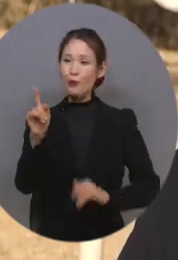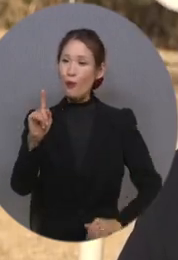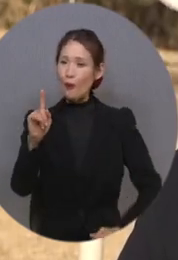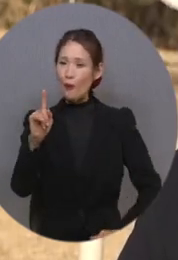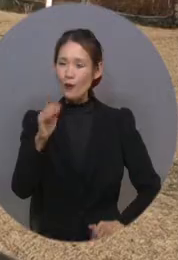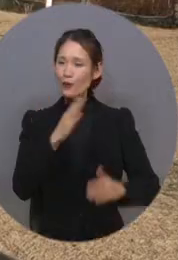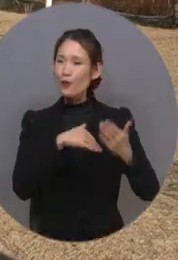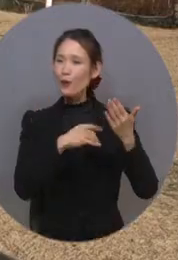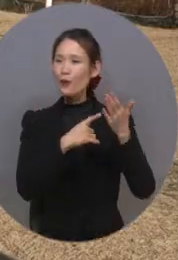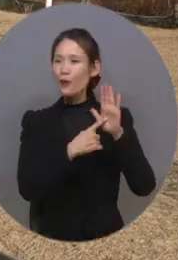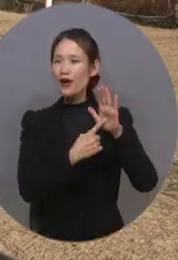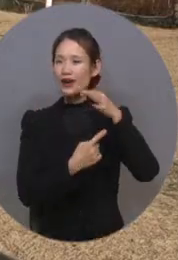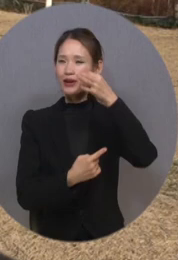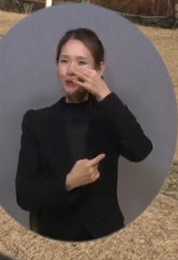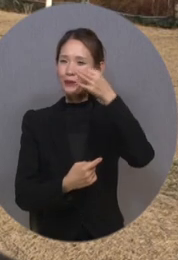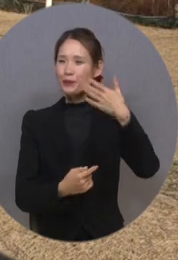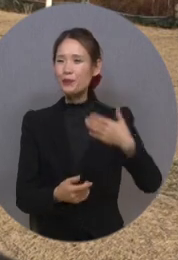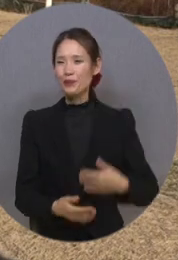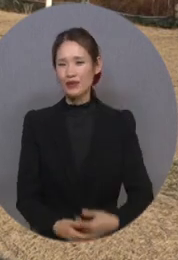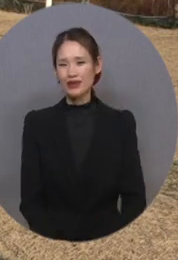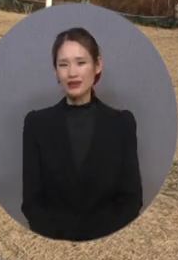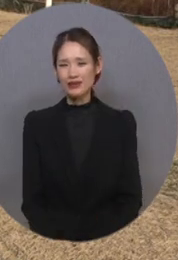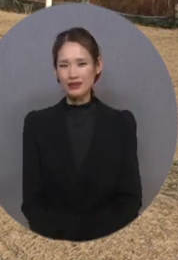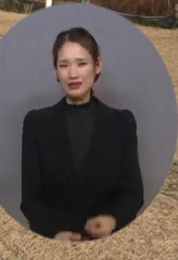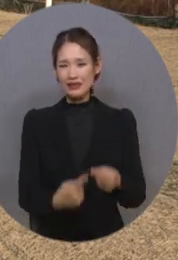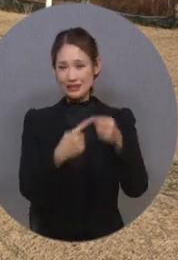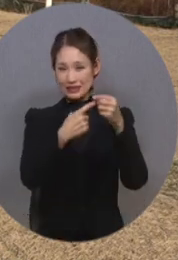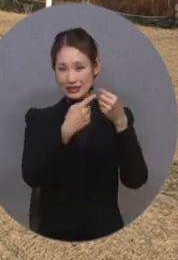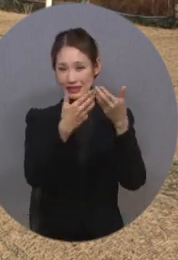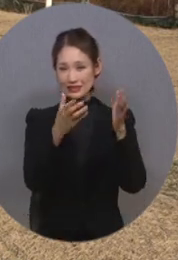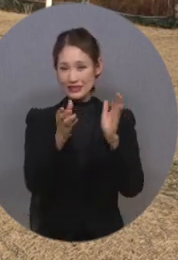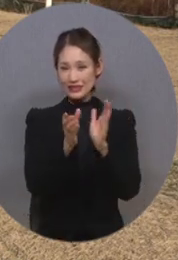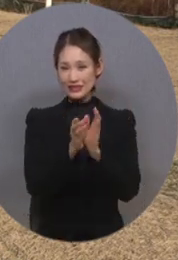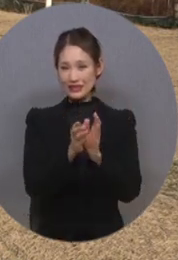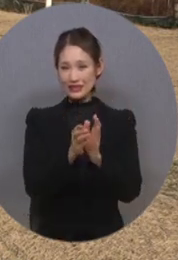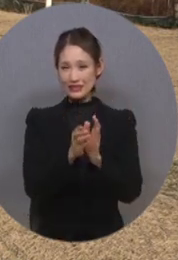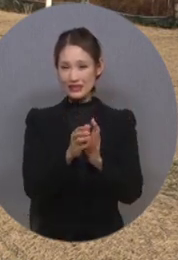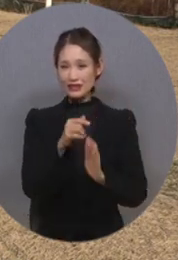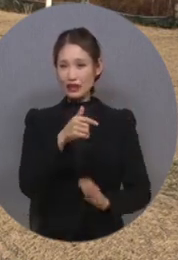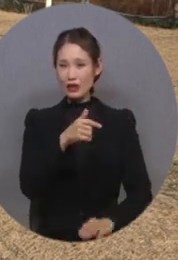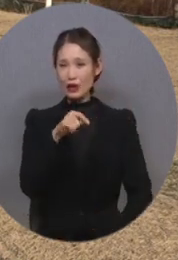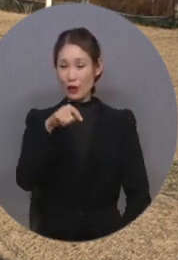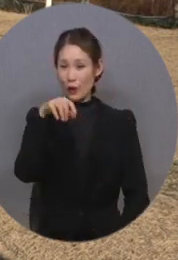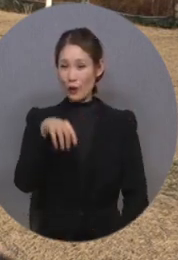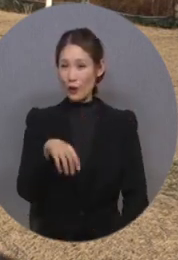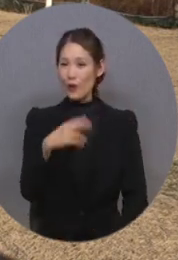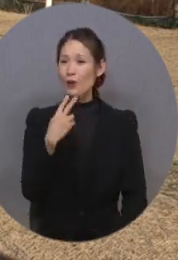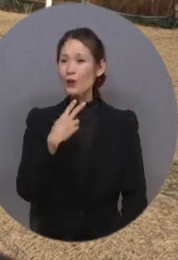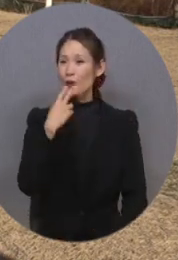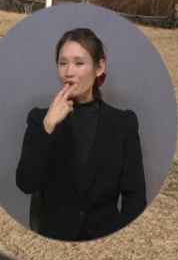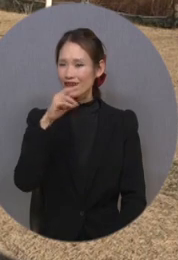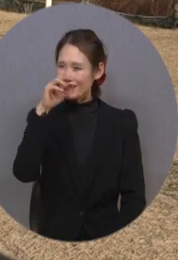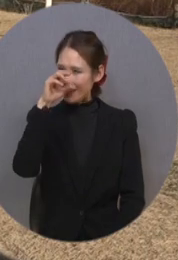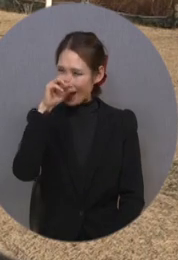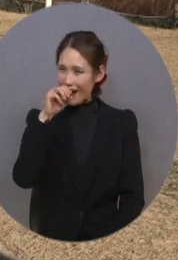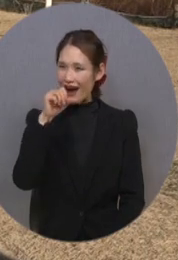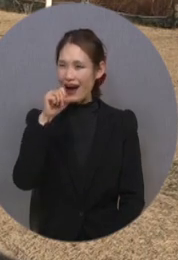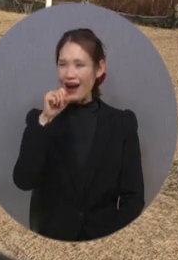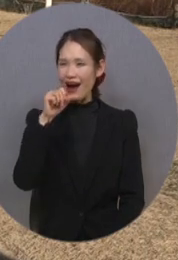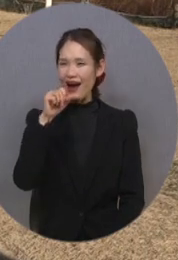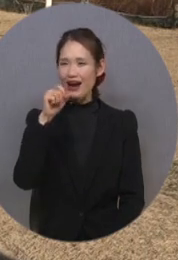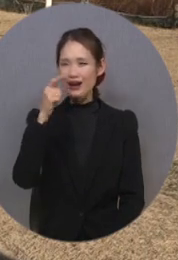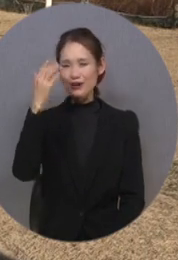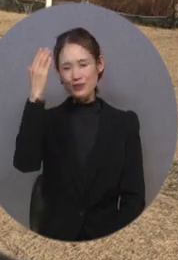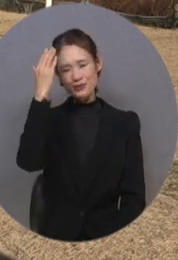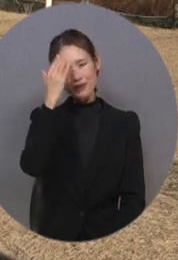공개해주세요. 네, 오늘 1등 하신 팀에게는. 네. 아주. 네. 공기 되게 좋죠? 네. 네. 이